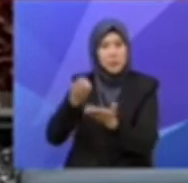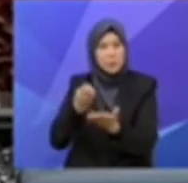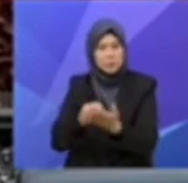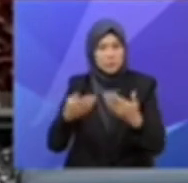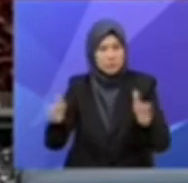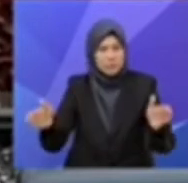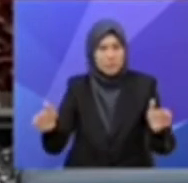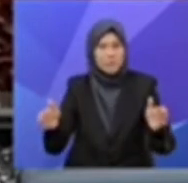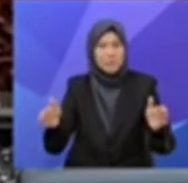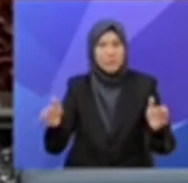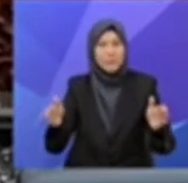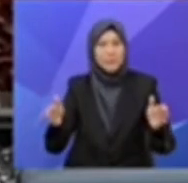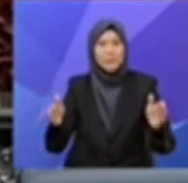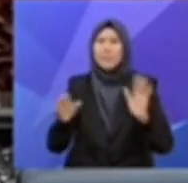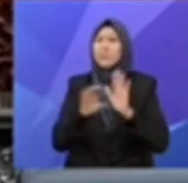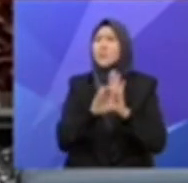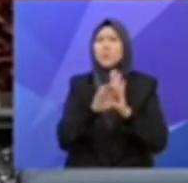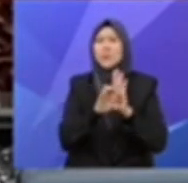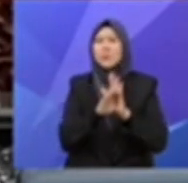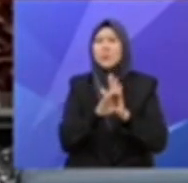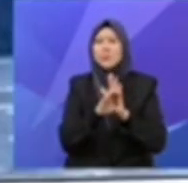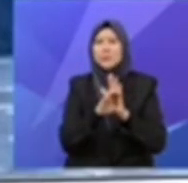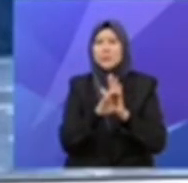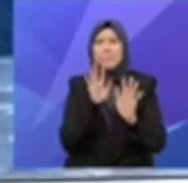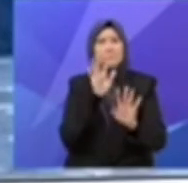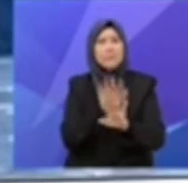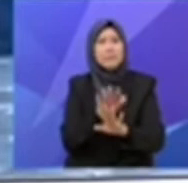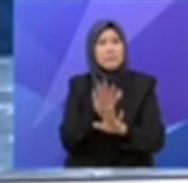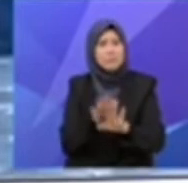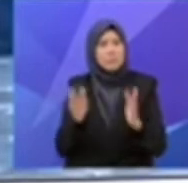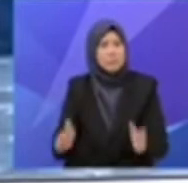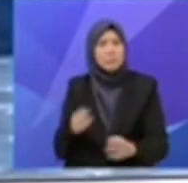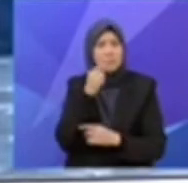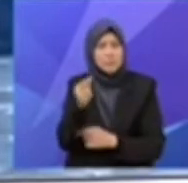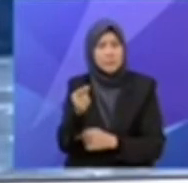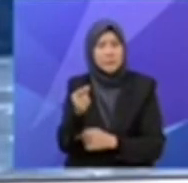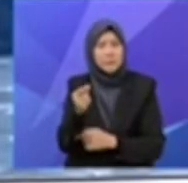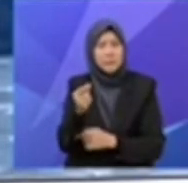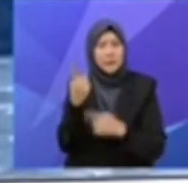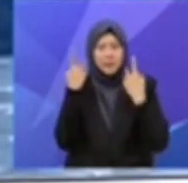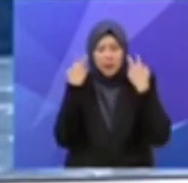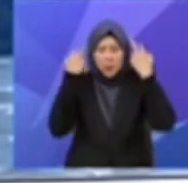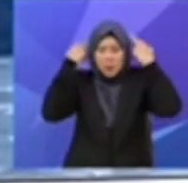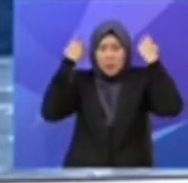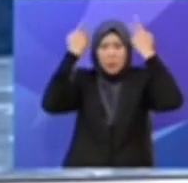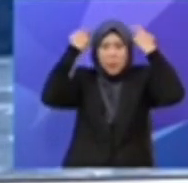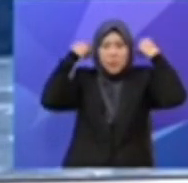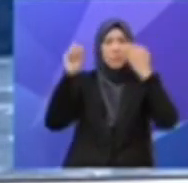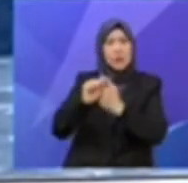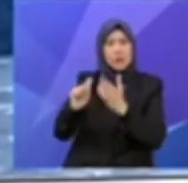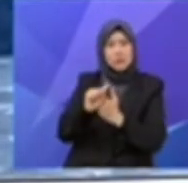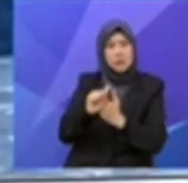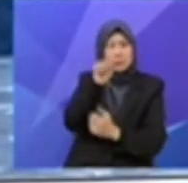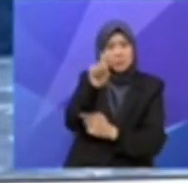telah kita buka sebagai contoh drama yang mengatakan gunting rambut dibayar